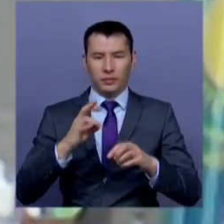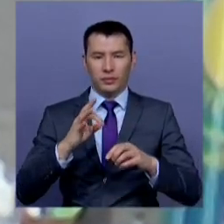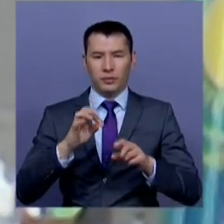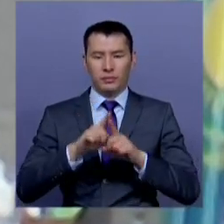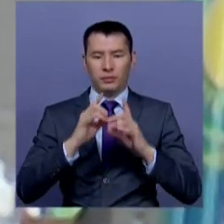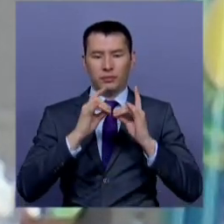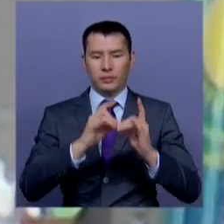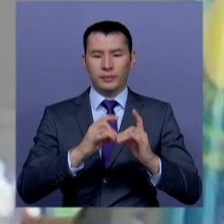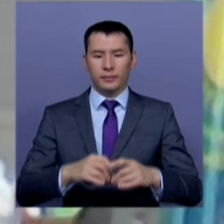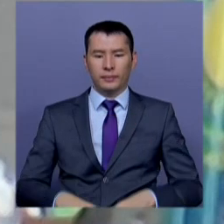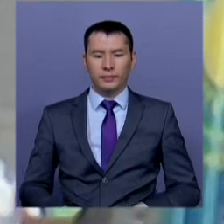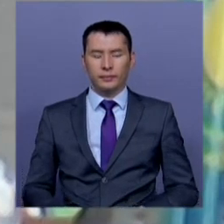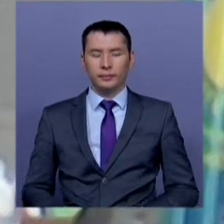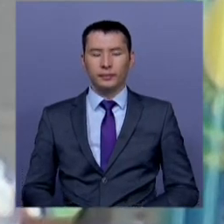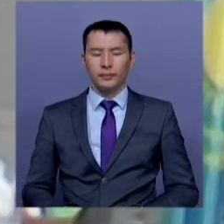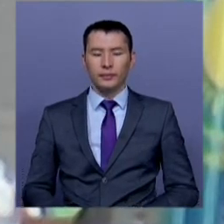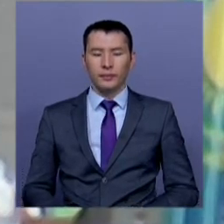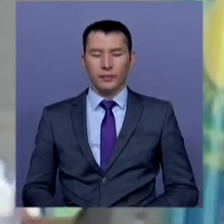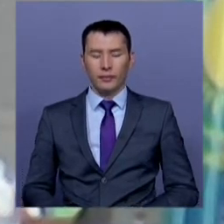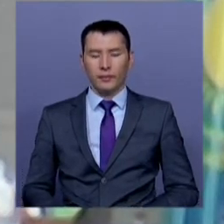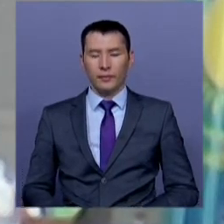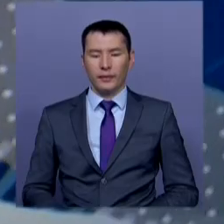это бессимптомные, которые входят в группу риска.